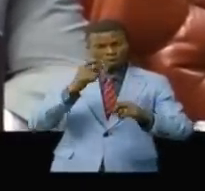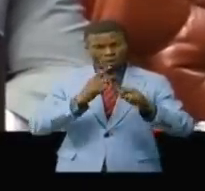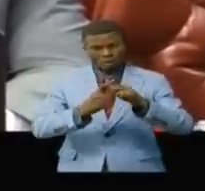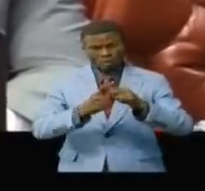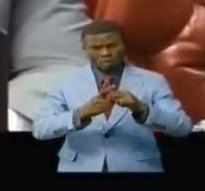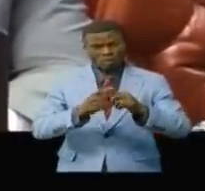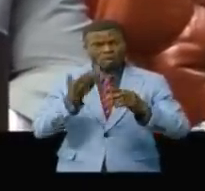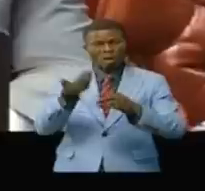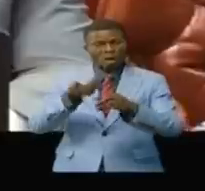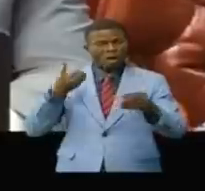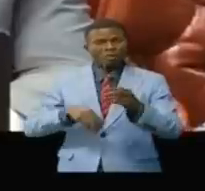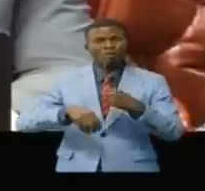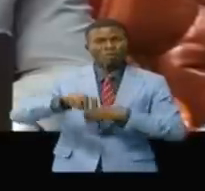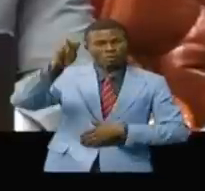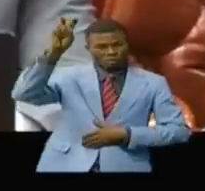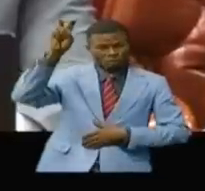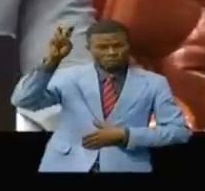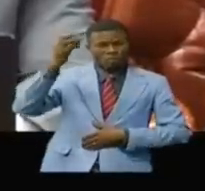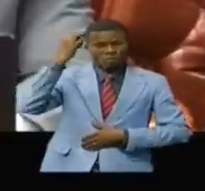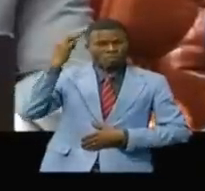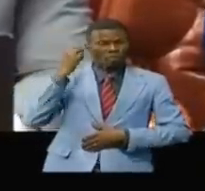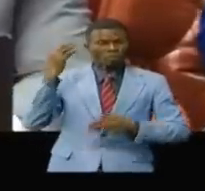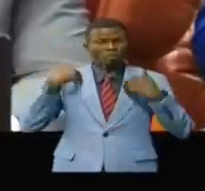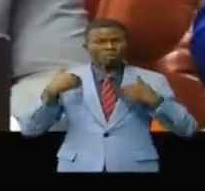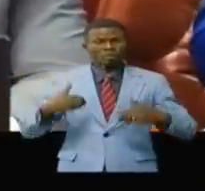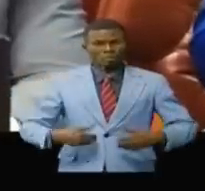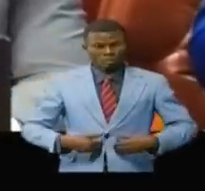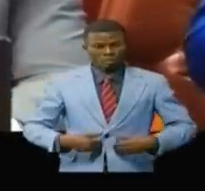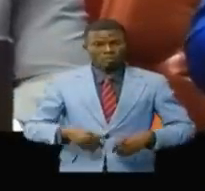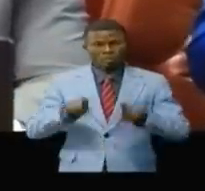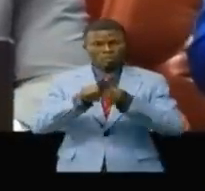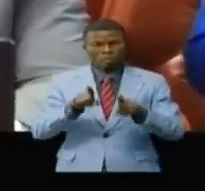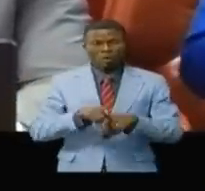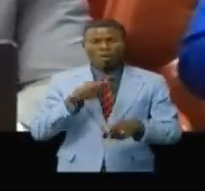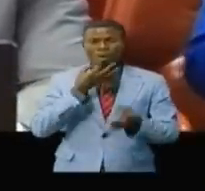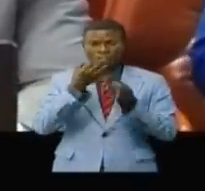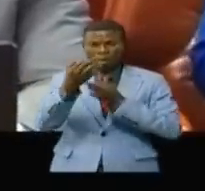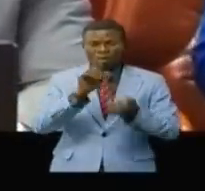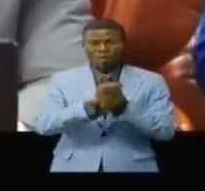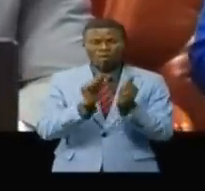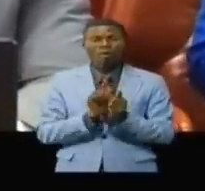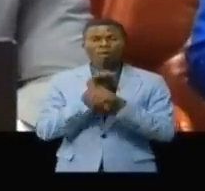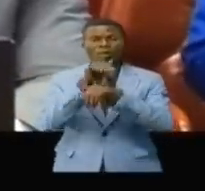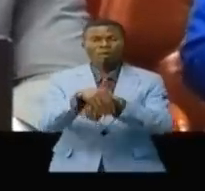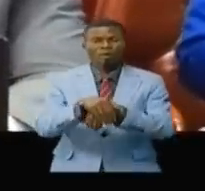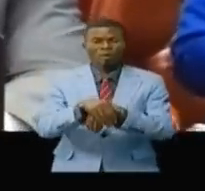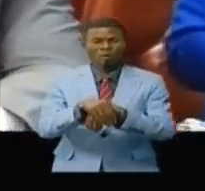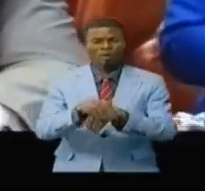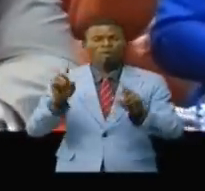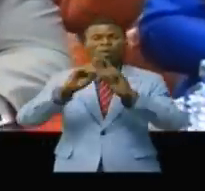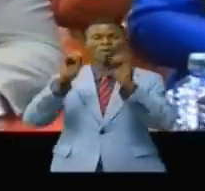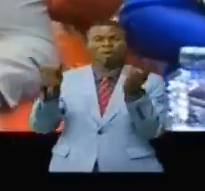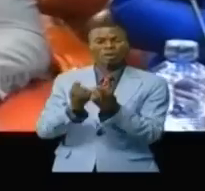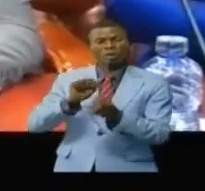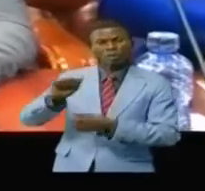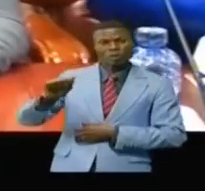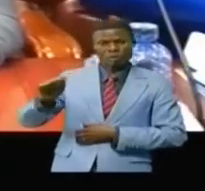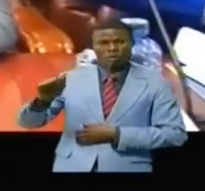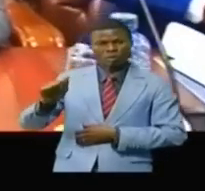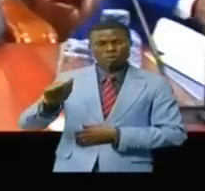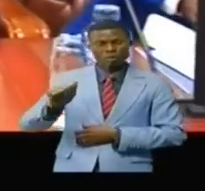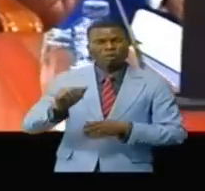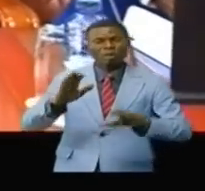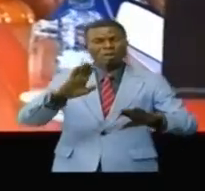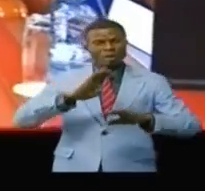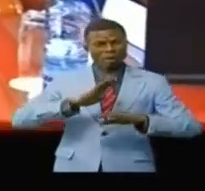notre pays. Le ministre de la Santé est aussi revenu sur l'implication de son département dans le soulagement